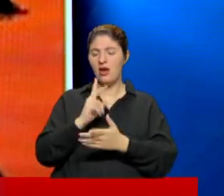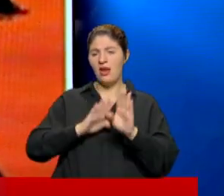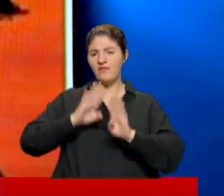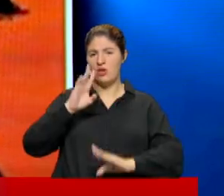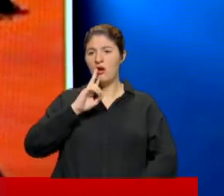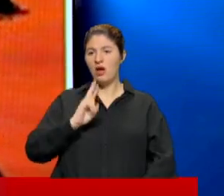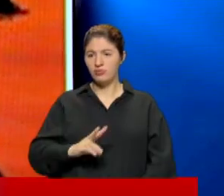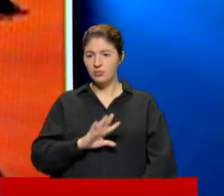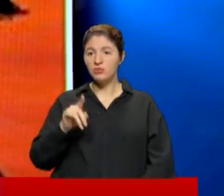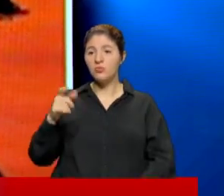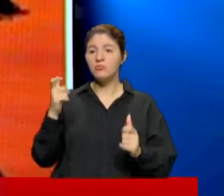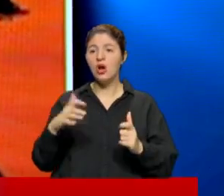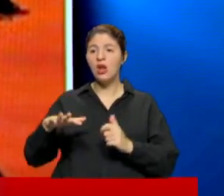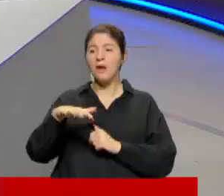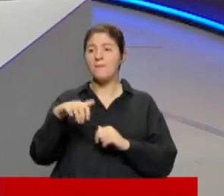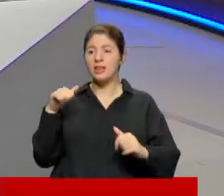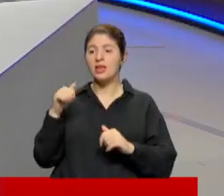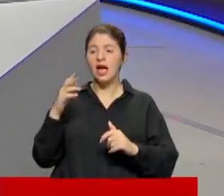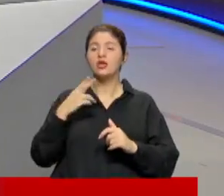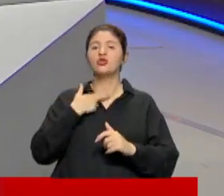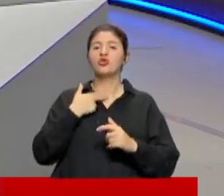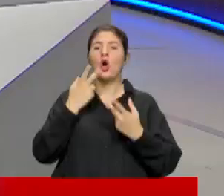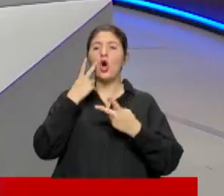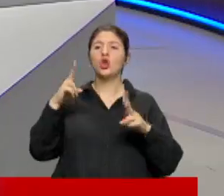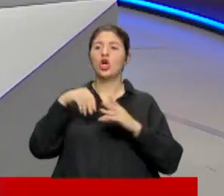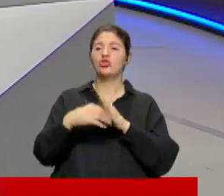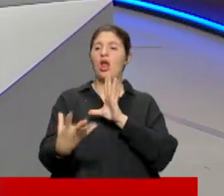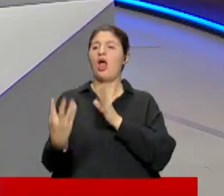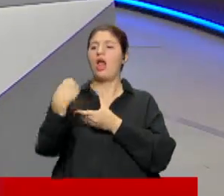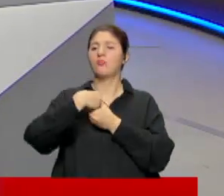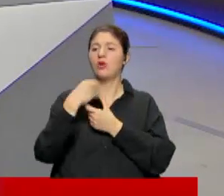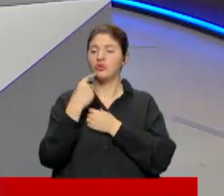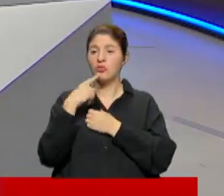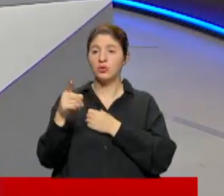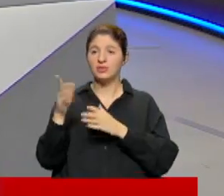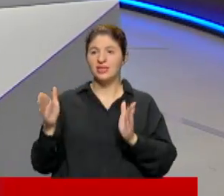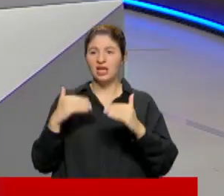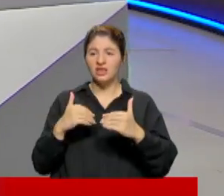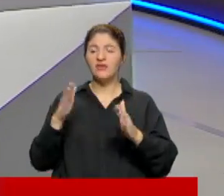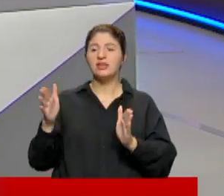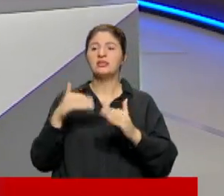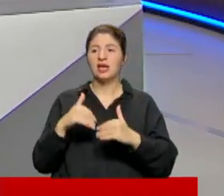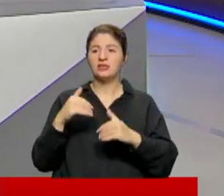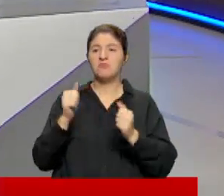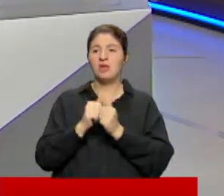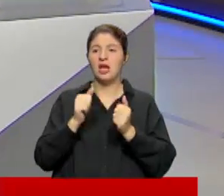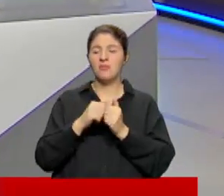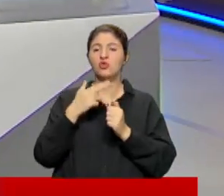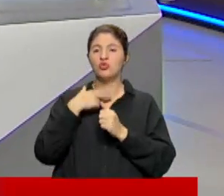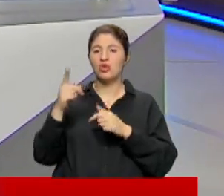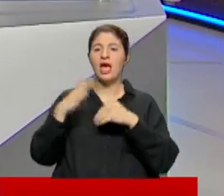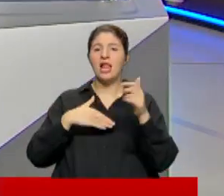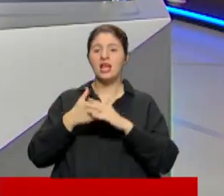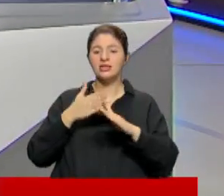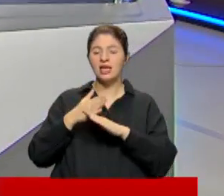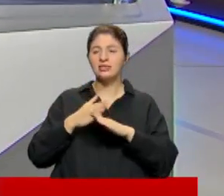kararından sonra da bu bölgeyi İlhak ettiğini yani Rusya'nın egemenliği altına aldığını söyledi burada bir sandık ve sandık vasıtasıyla putin'in eli